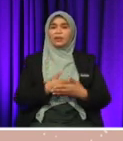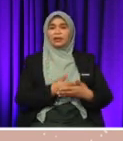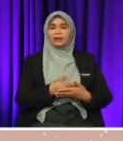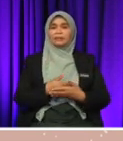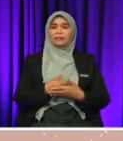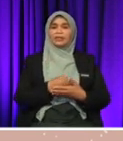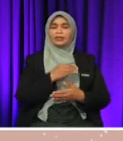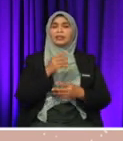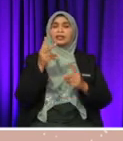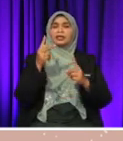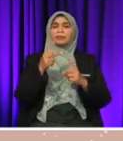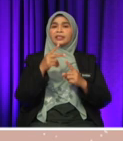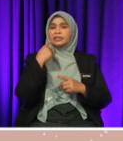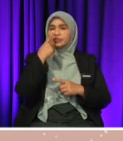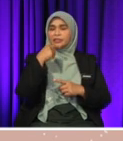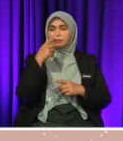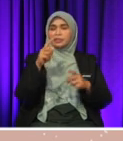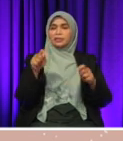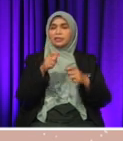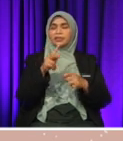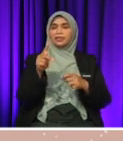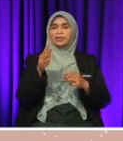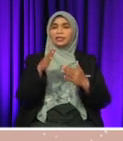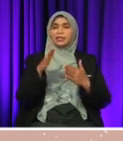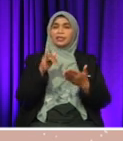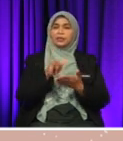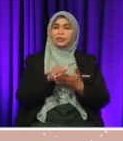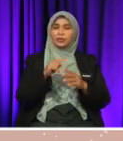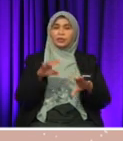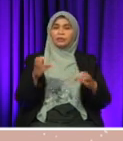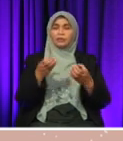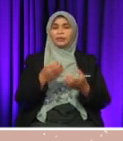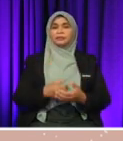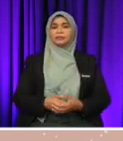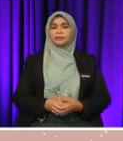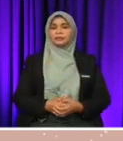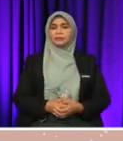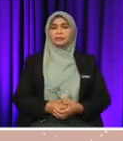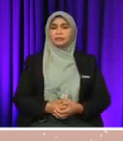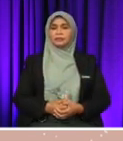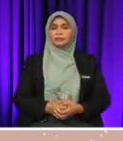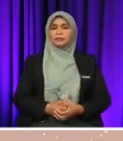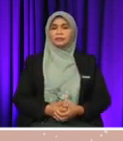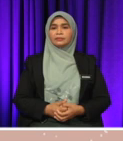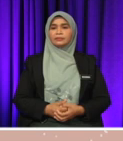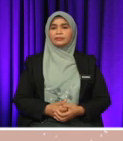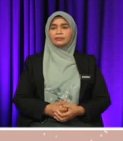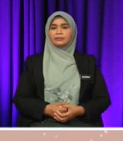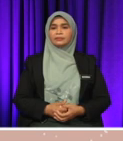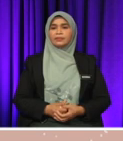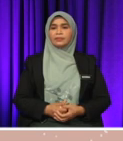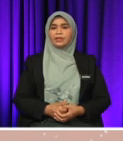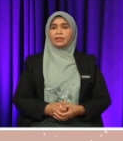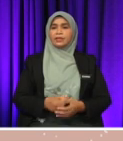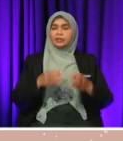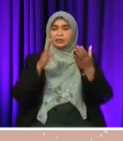itu dilakukan jadi kita tidak kritik berdasarkan teks sajak pada glaukoma ke Ahmad